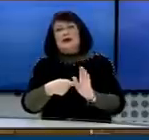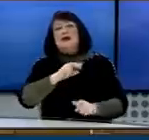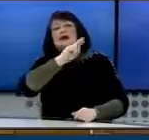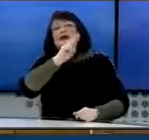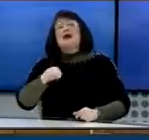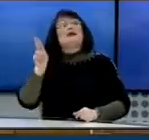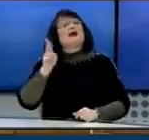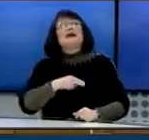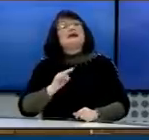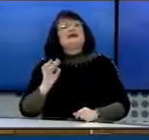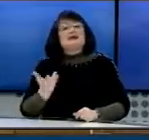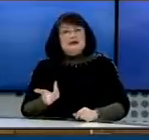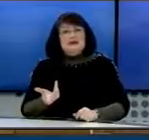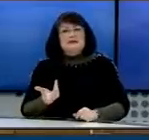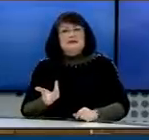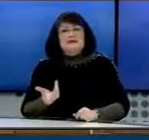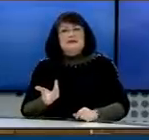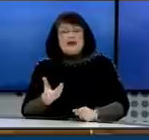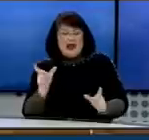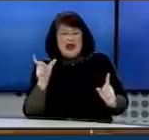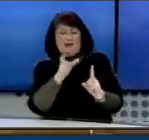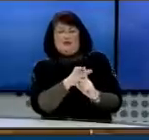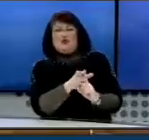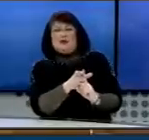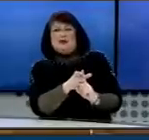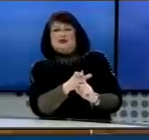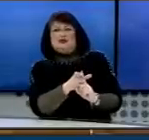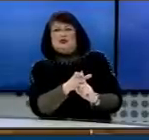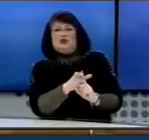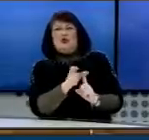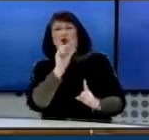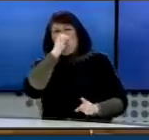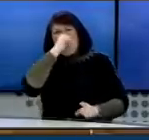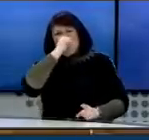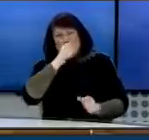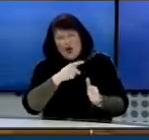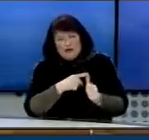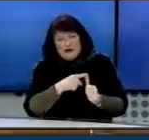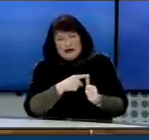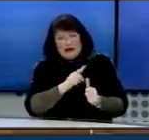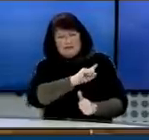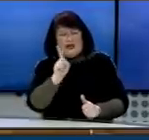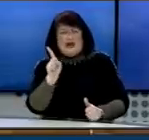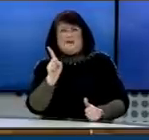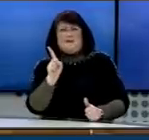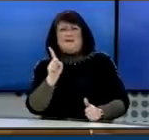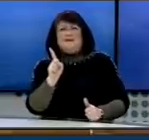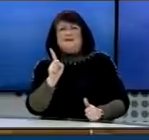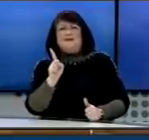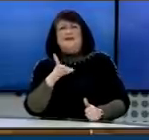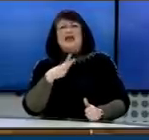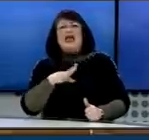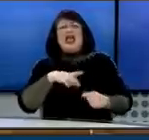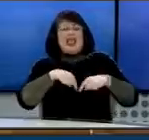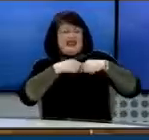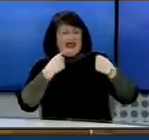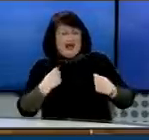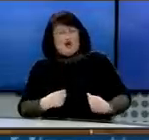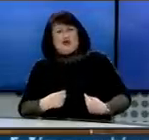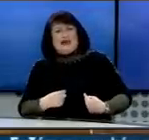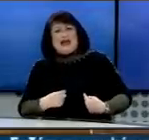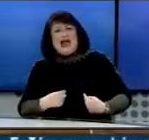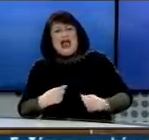καταργήσει δηλαδή τον αποκλεισμό των ομοφυλόφιλων συμπολιτών μας από την εθελοντική αιμοδοσία.